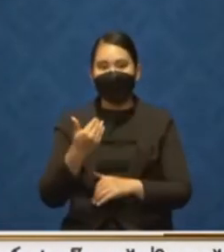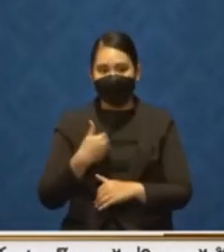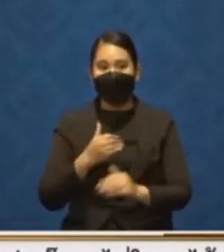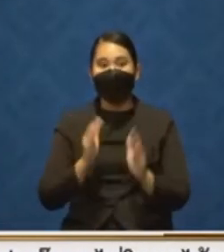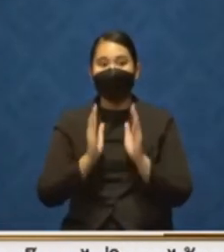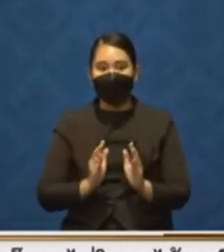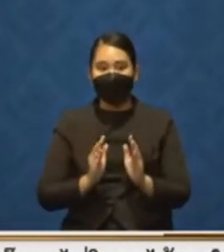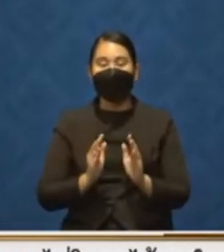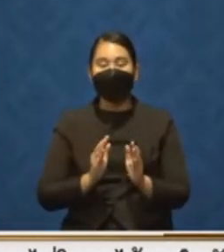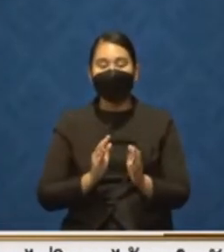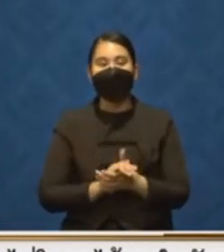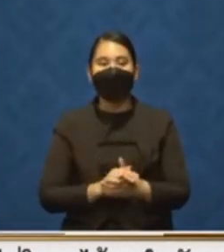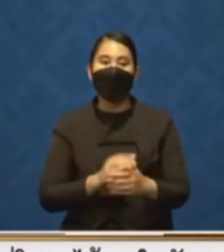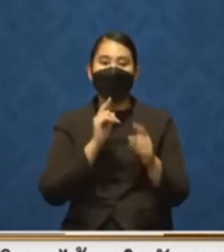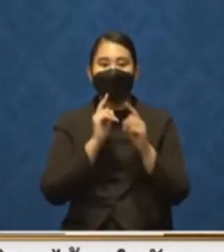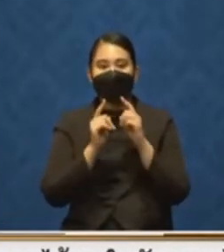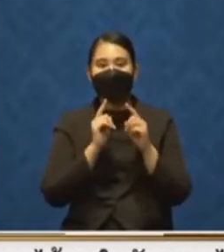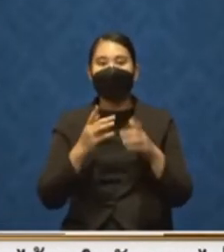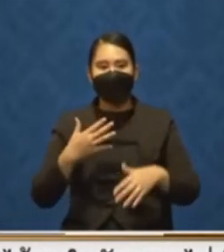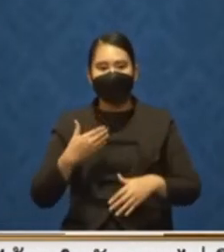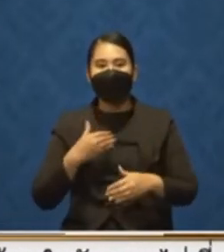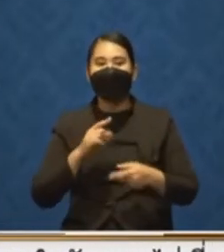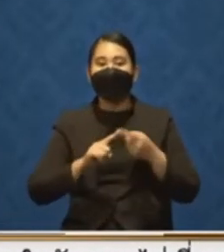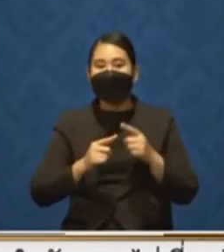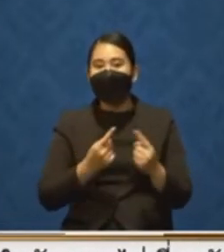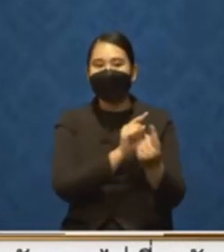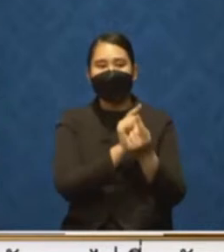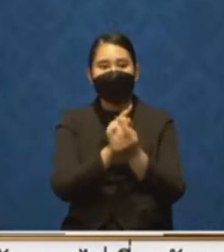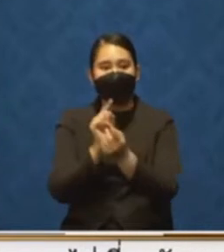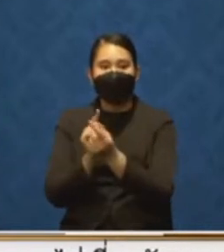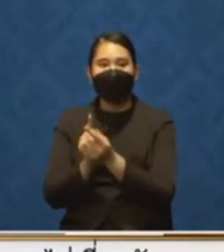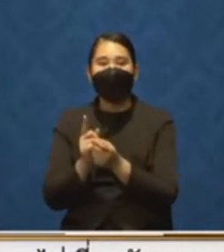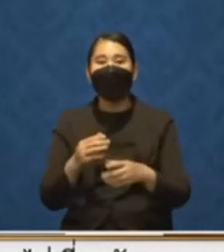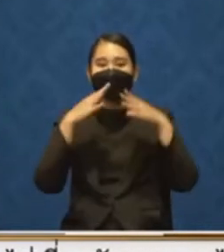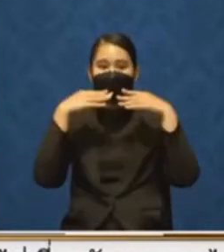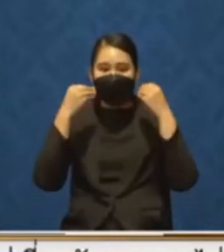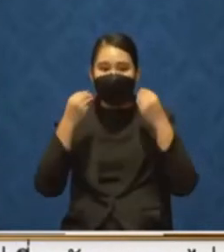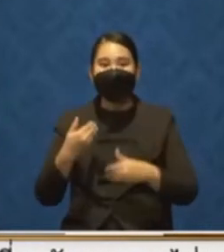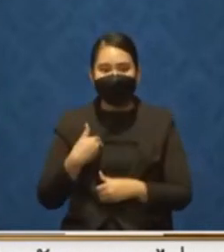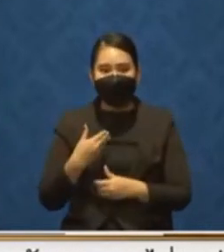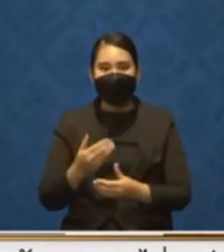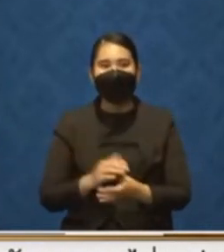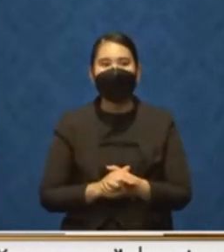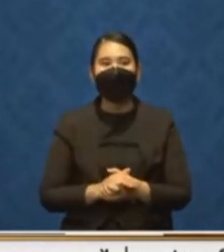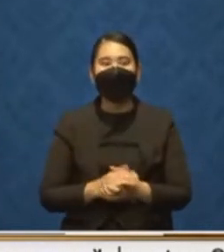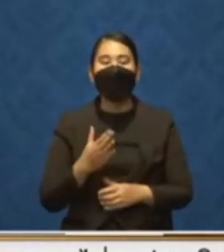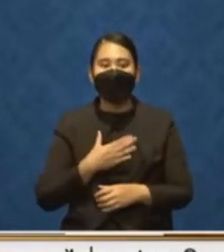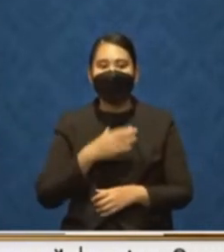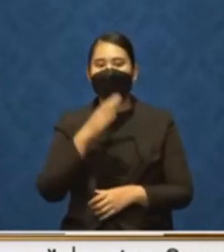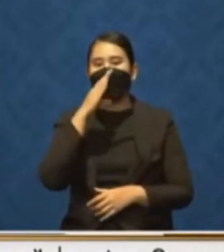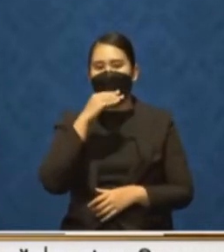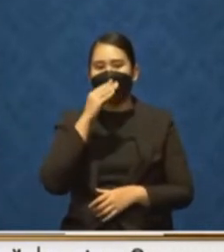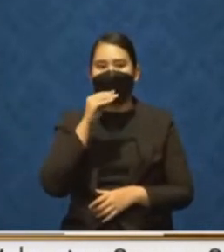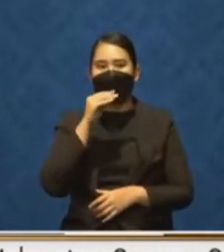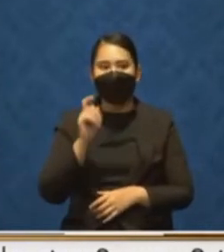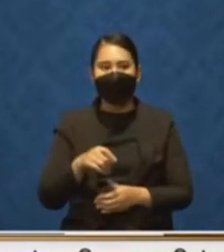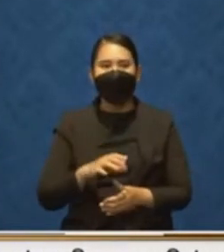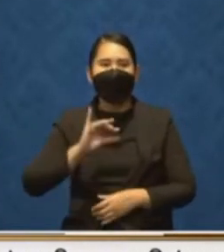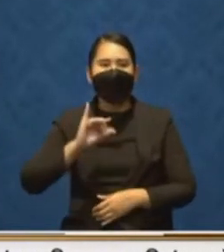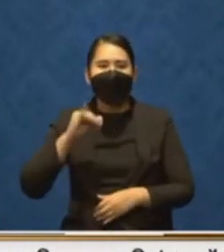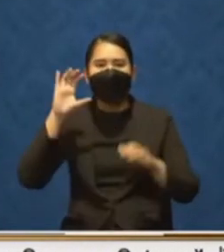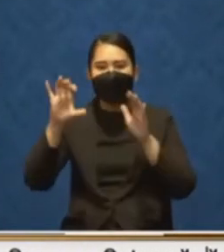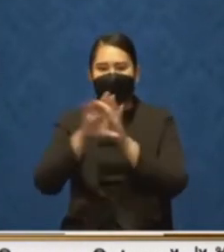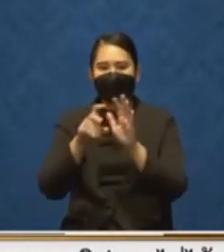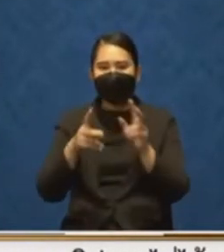ต้อนรับก็จะตายเป็นเพื่อนฝูงกันเจอหน้าก็ตั้งแต่กันทุกครั้งอ่ะครับผมก็จะไม่ต้องพูดเพราะว่าลูกไปตัดต่อหน้า